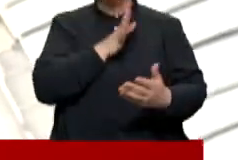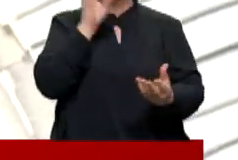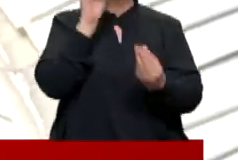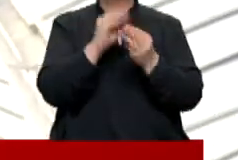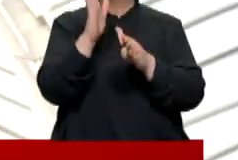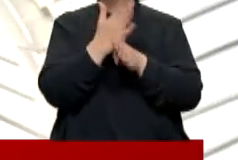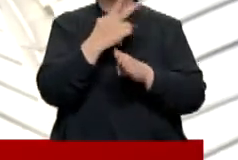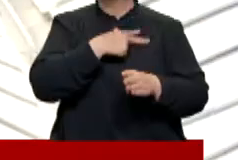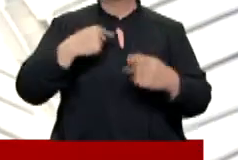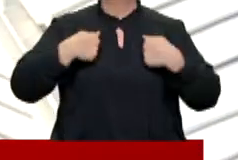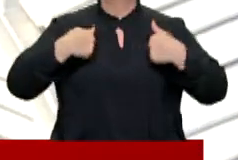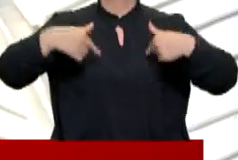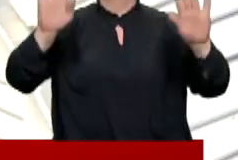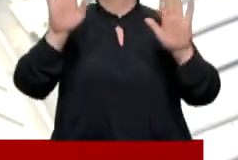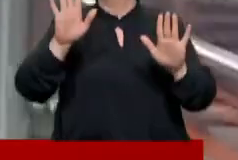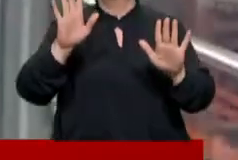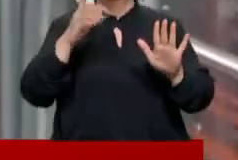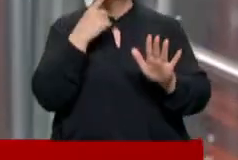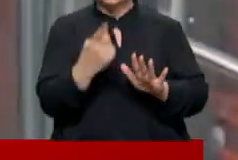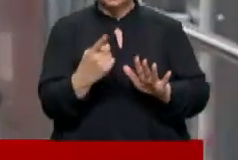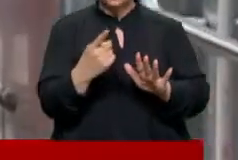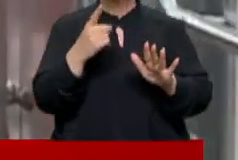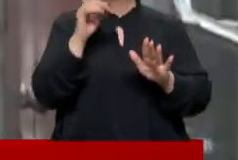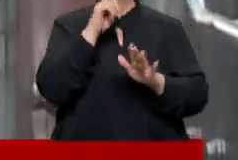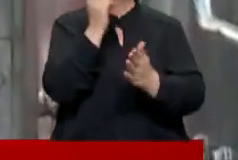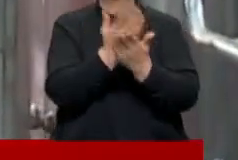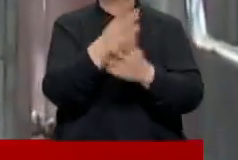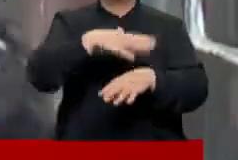zammın sebebi belediye değil diyerek tepki gösterdi.